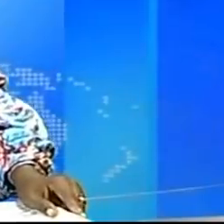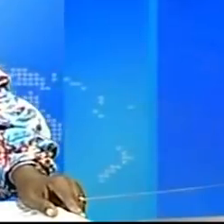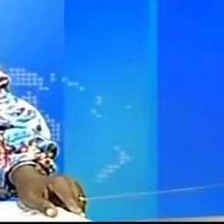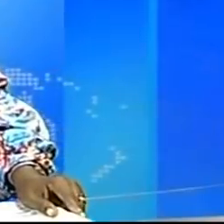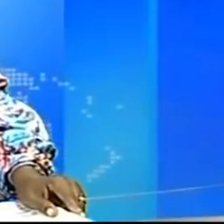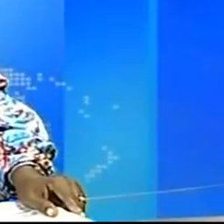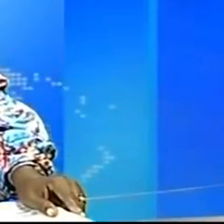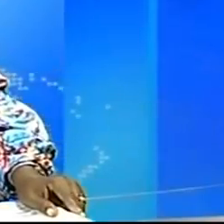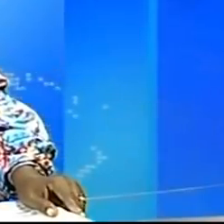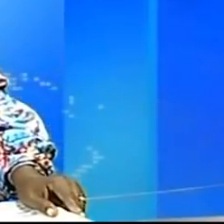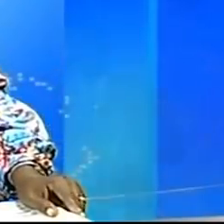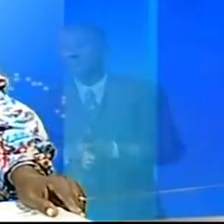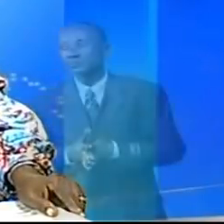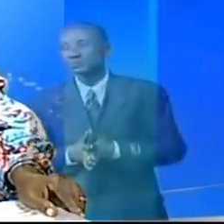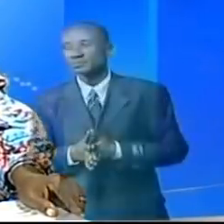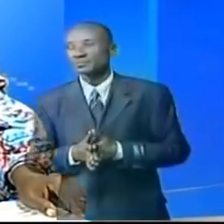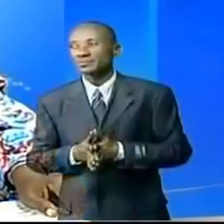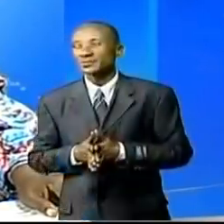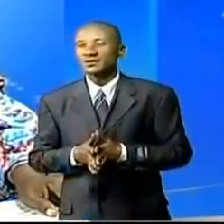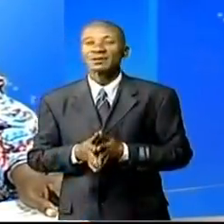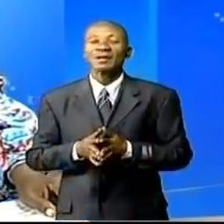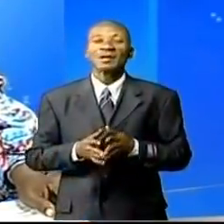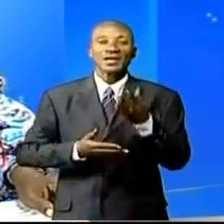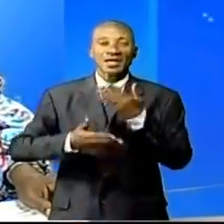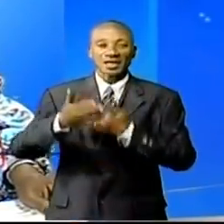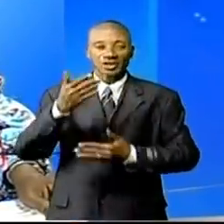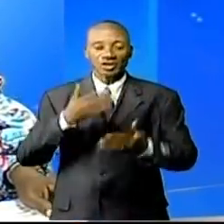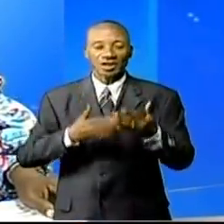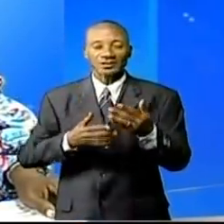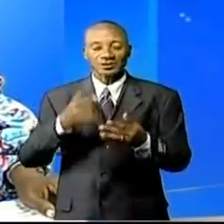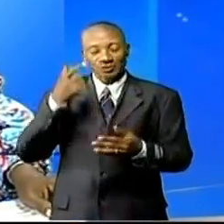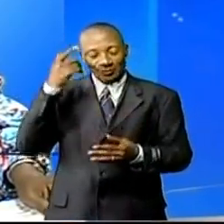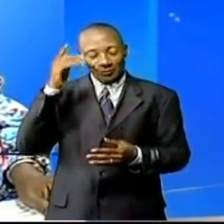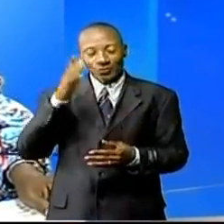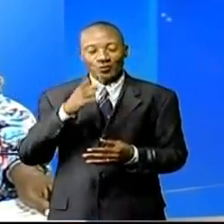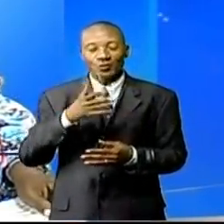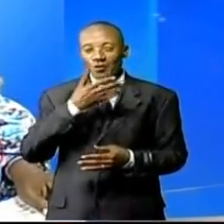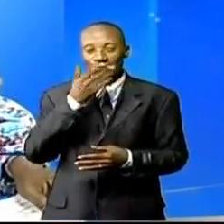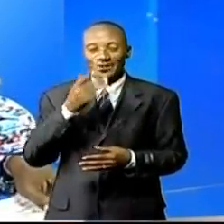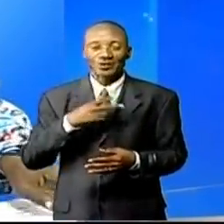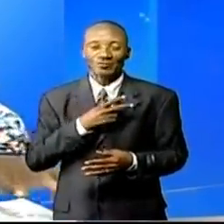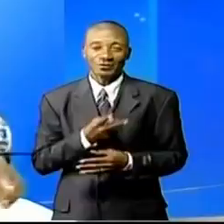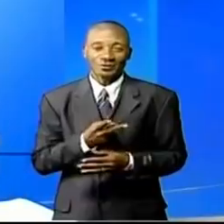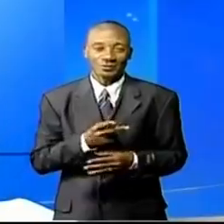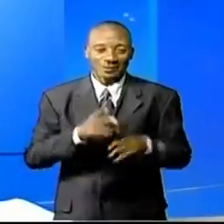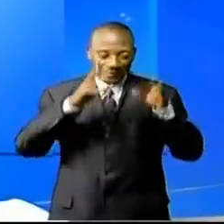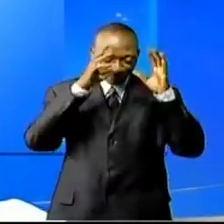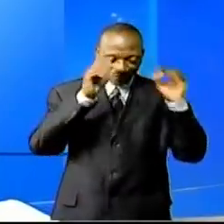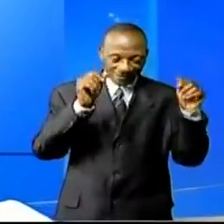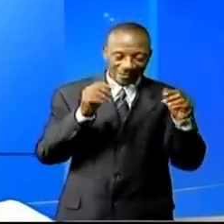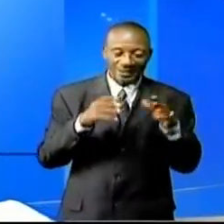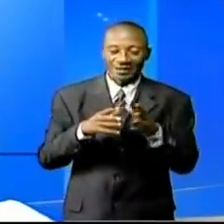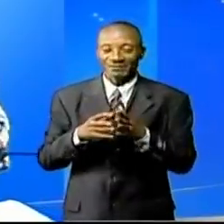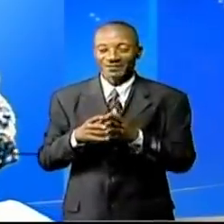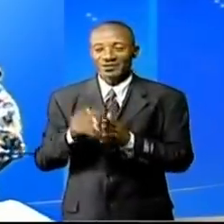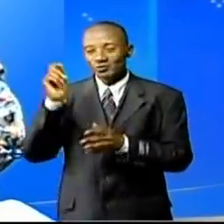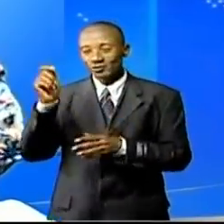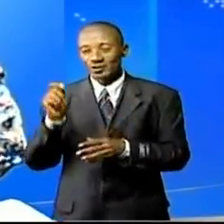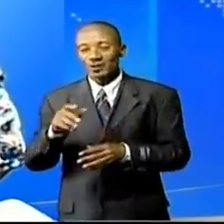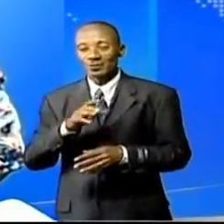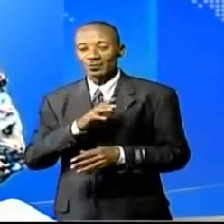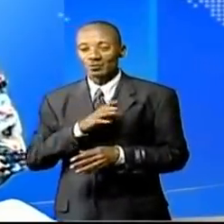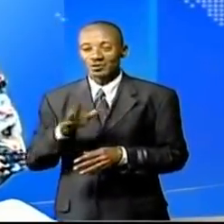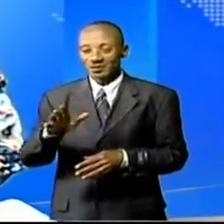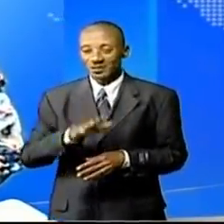Échange de vœux entre le commandant suprême des forces armées de la République démocratique du Congo et de la police nationale congolaise, Félix-Antoine